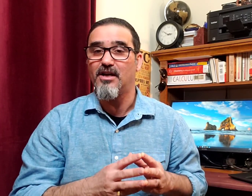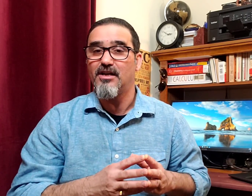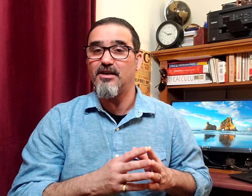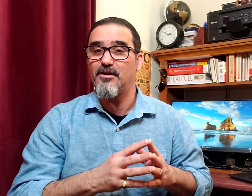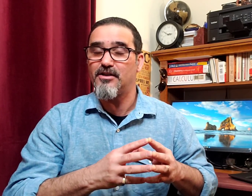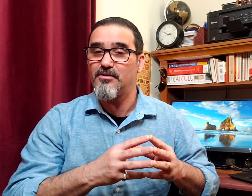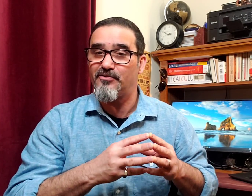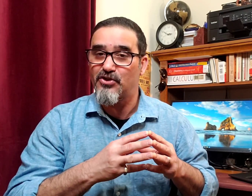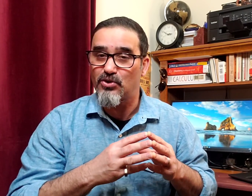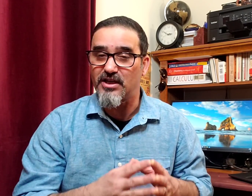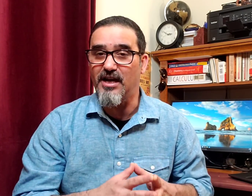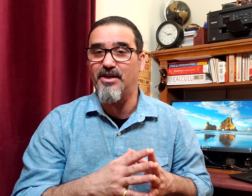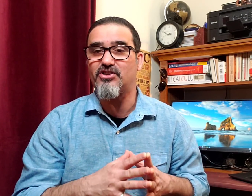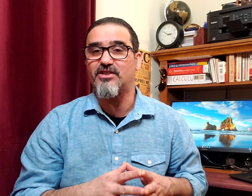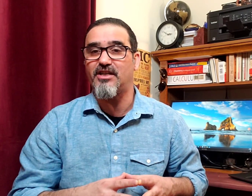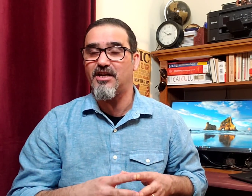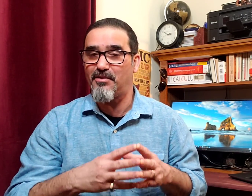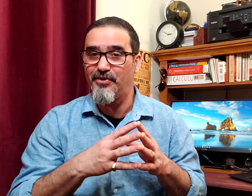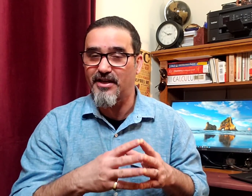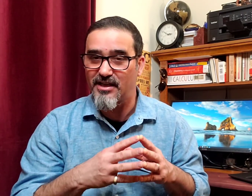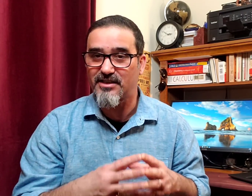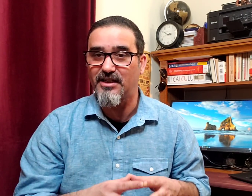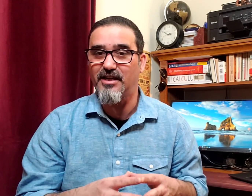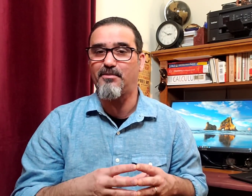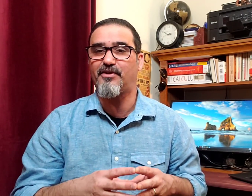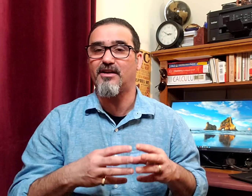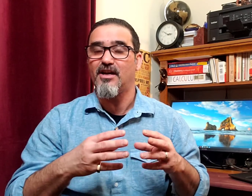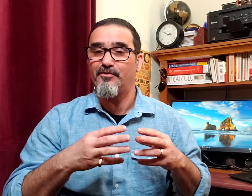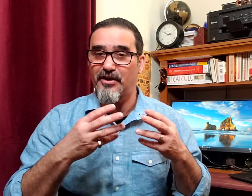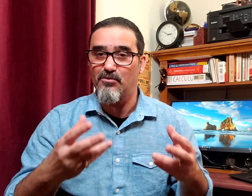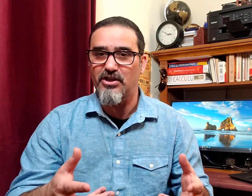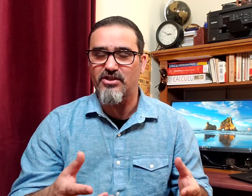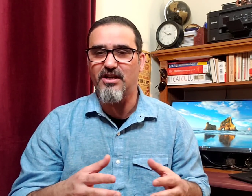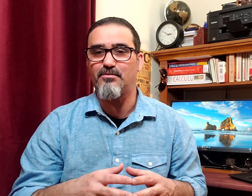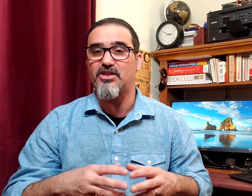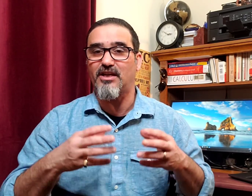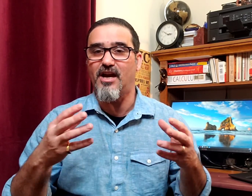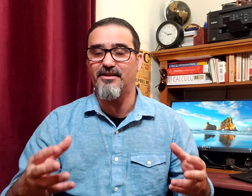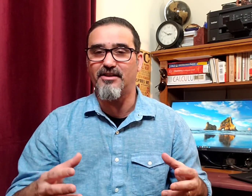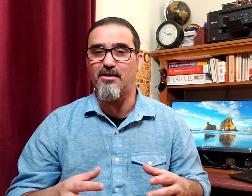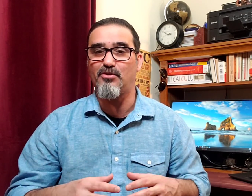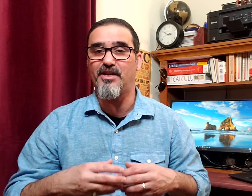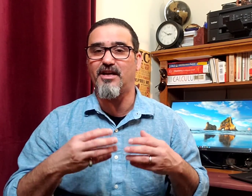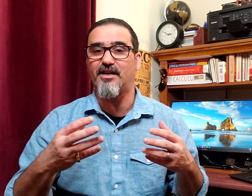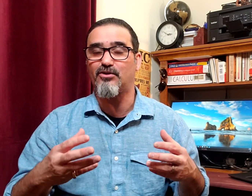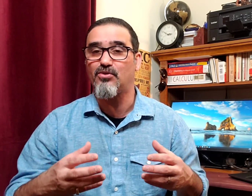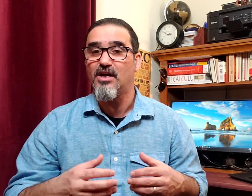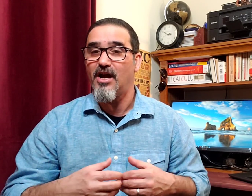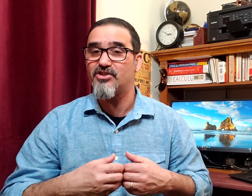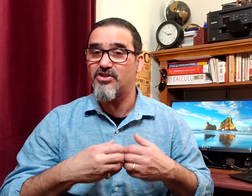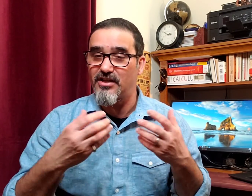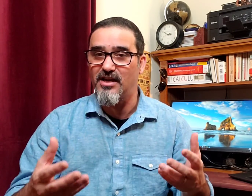وتنظيم في شكله الصحيح من اجل التغيير، بفكر ديال التغيير، بفكر متجدد، باش يطيح هذا النظام ويبني على